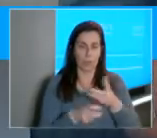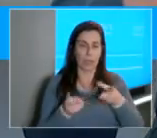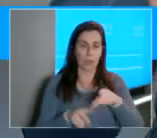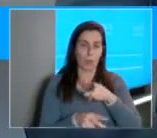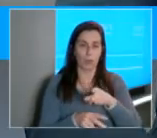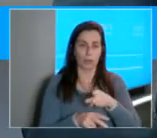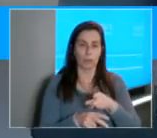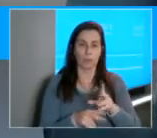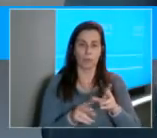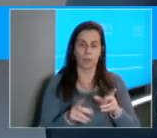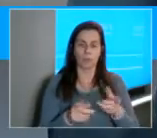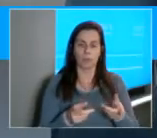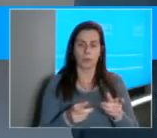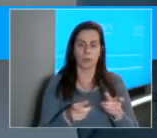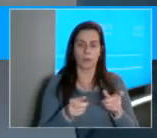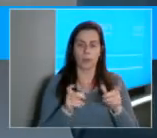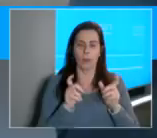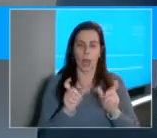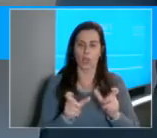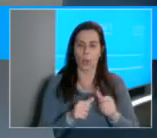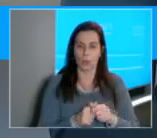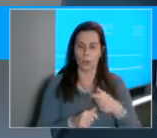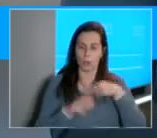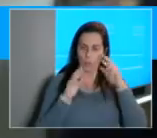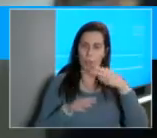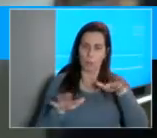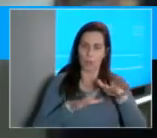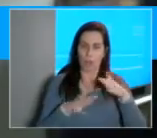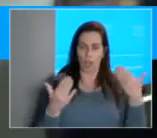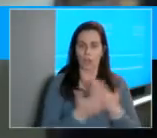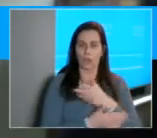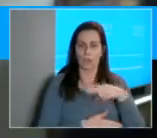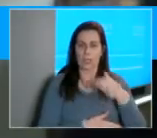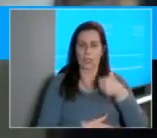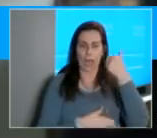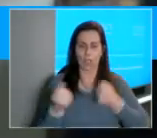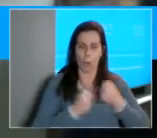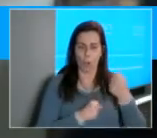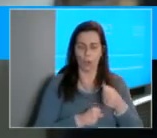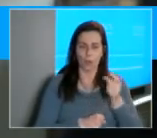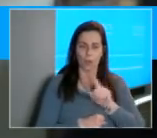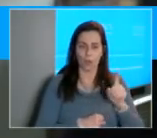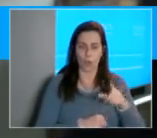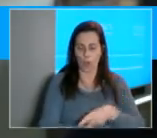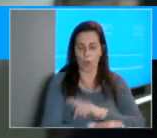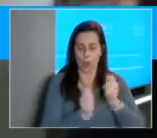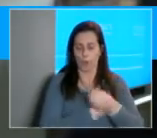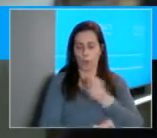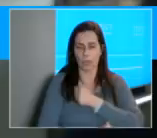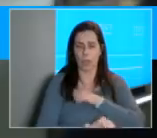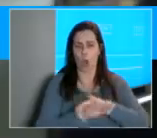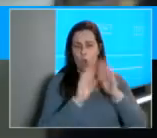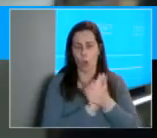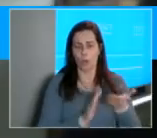יכולים לעצור את מה שאתה קורא לו הטרדה? אני מקווה שתהיה ממשלה חדשה ויהיה שר תחבורה שלא עסוק רק בהדתה כמו